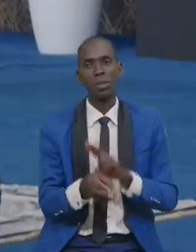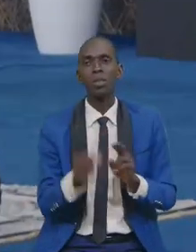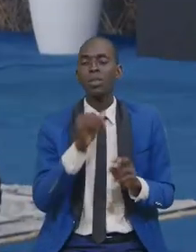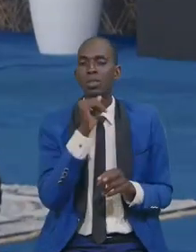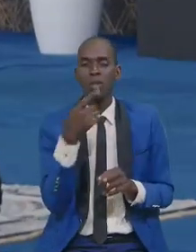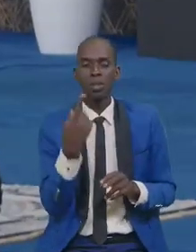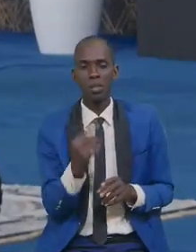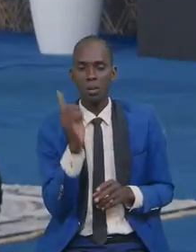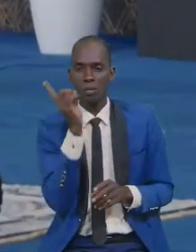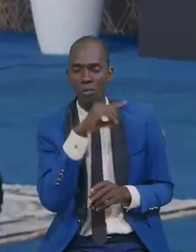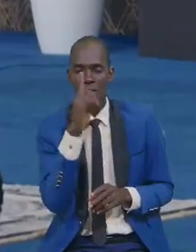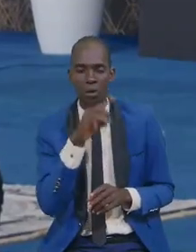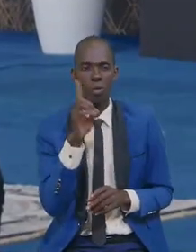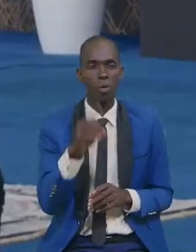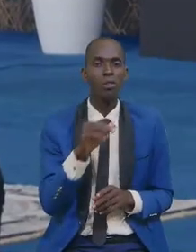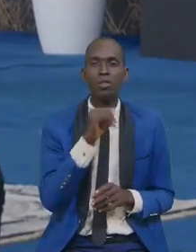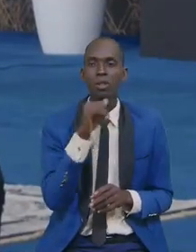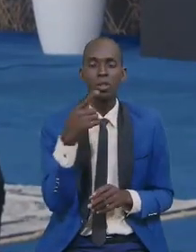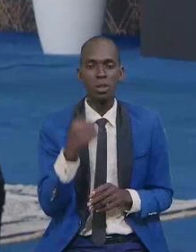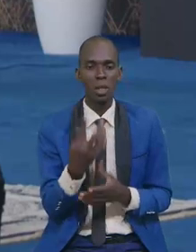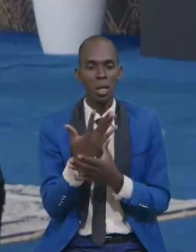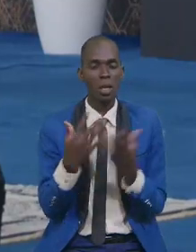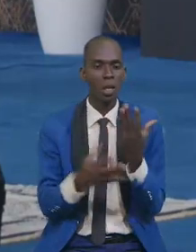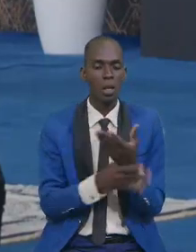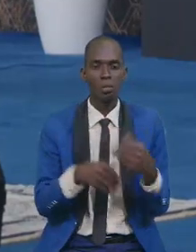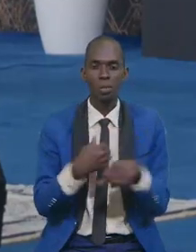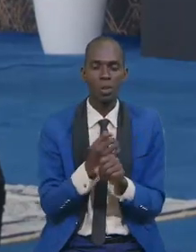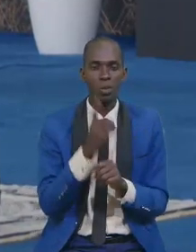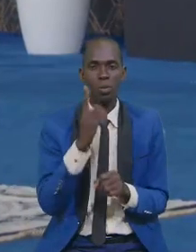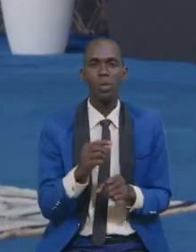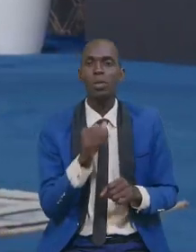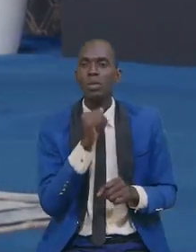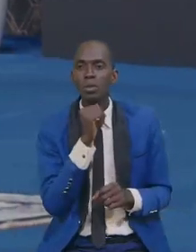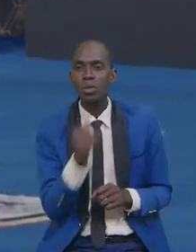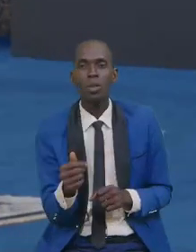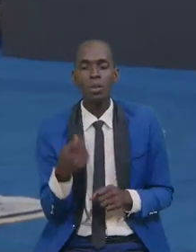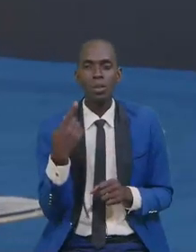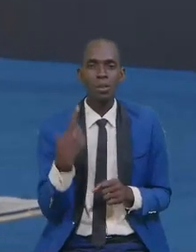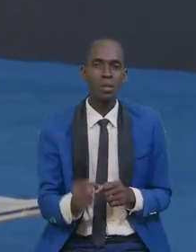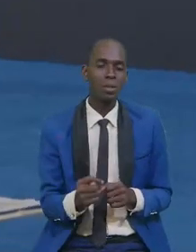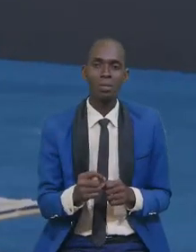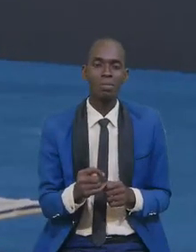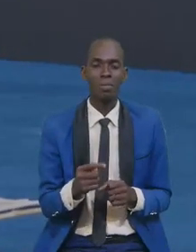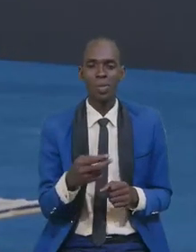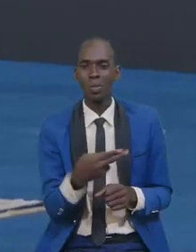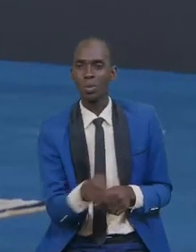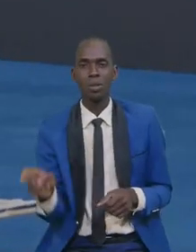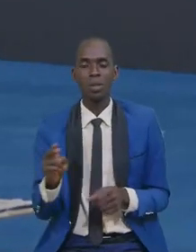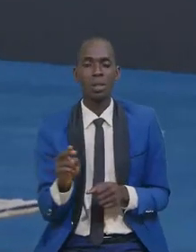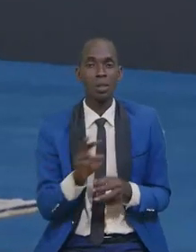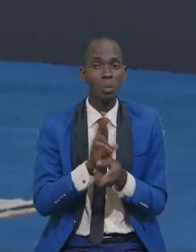Ce n'est pas la repentance superficielle. Ce n'est pas une repentance qui fait semblant. Ce n'est pas une